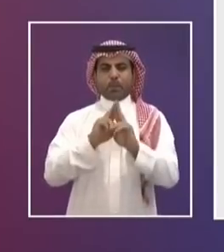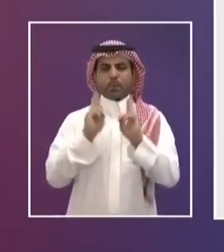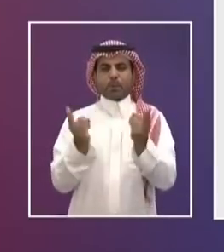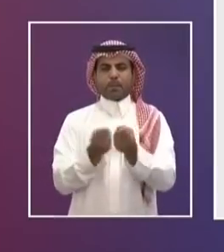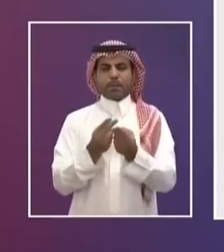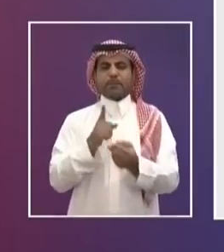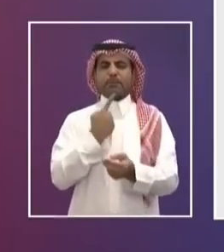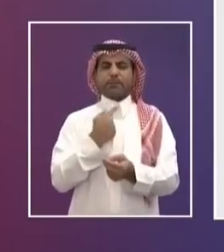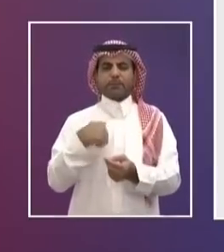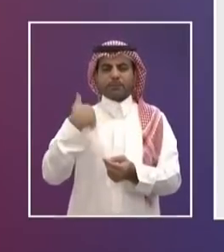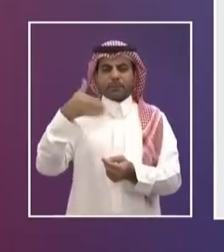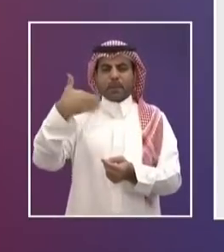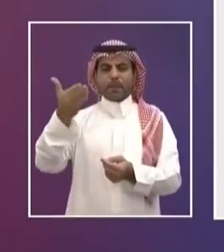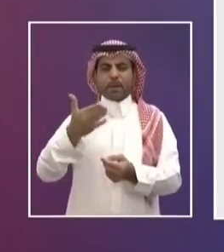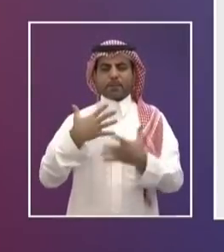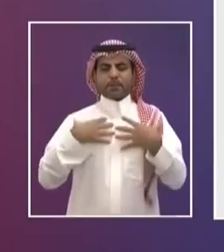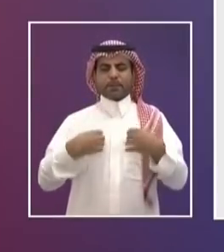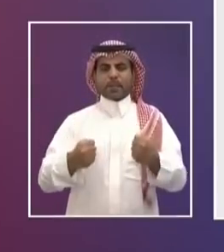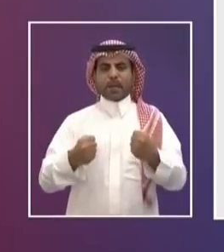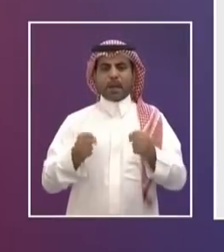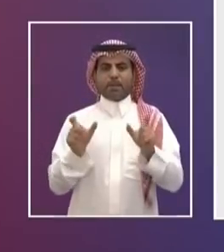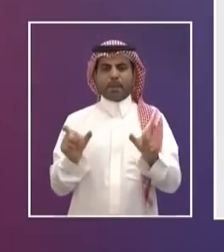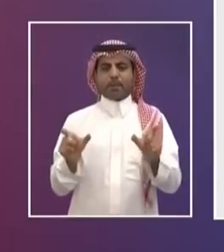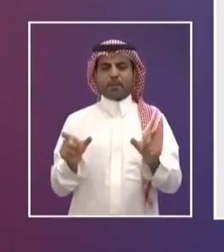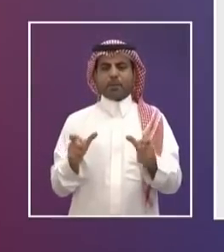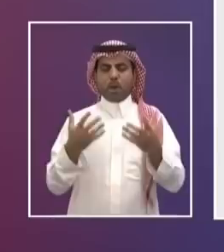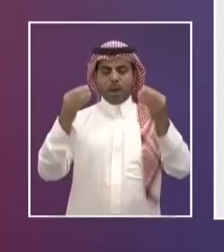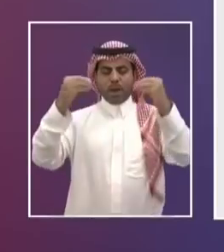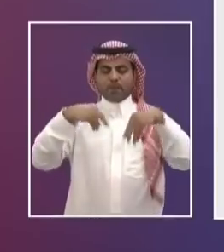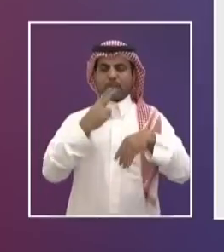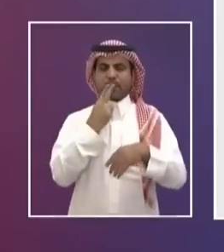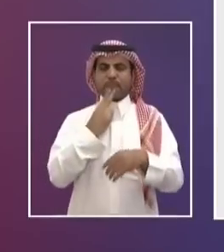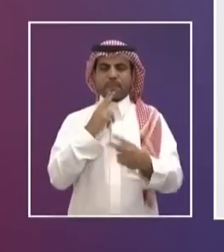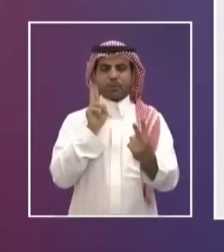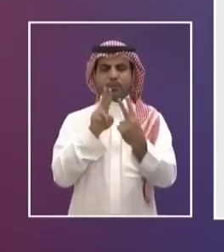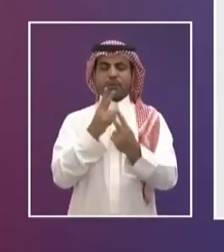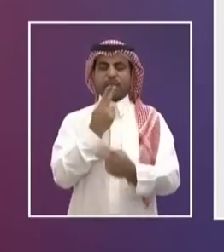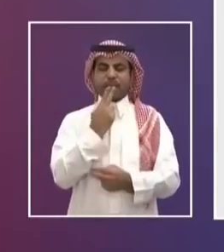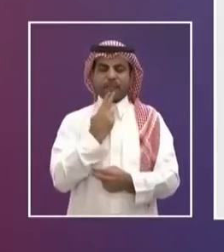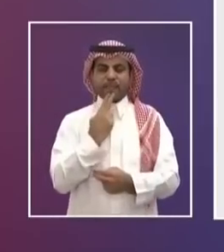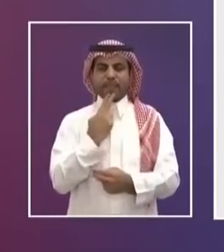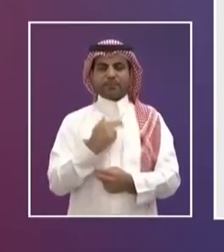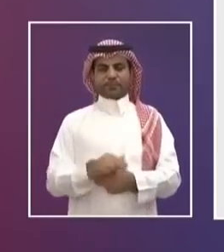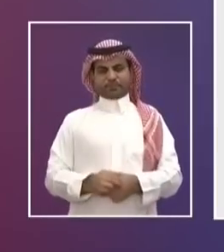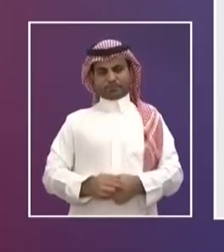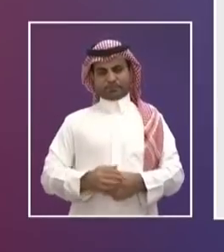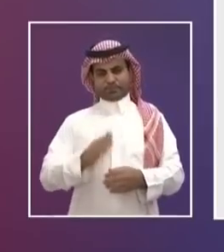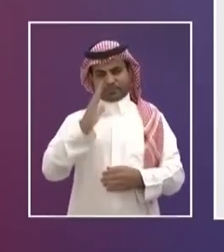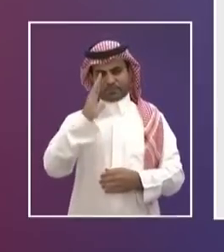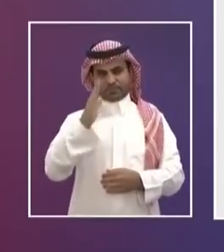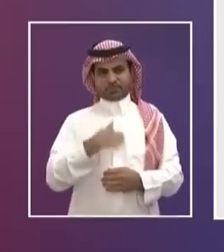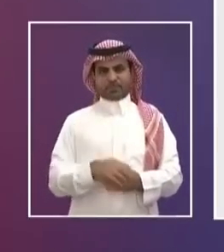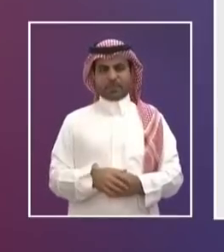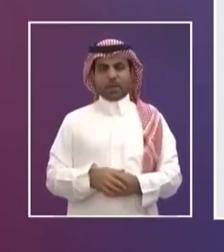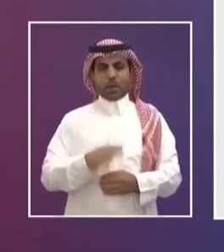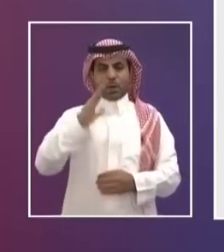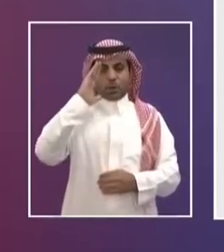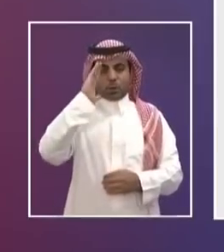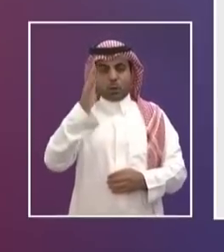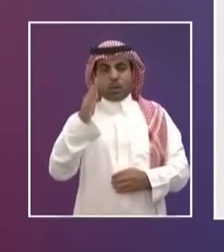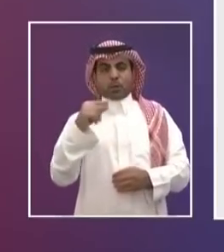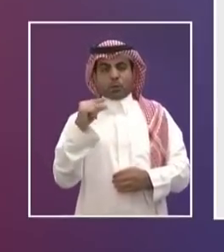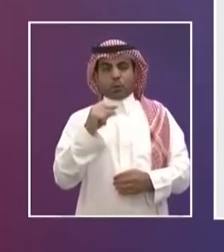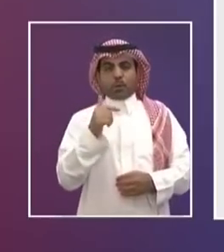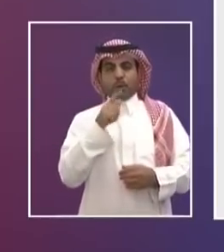المؤتمر، وأتمنى لكم دائما الصحة والسلامة والعافية، ونلتقي بكم إن شاء الله قريبا على خير، في أمان الله. شكرا لكم دكتور محمد